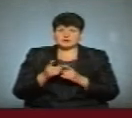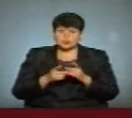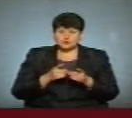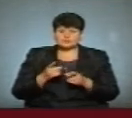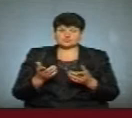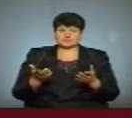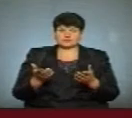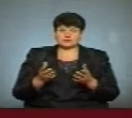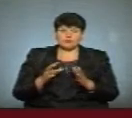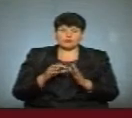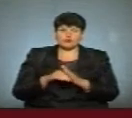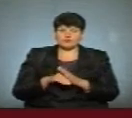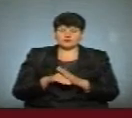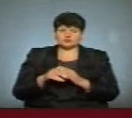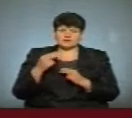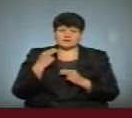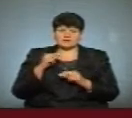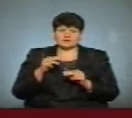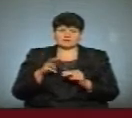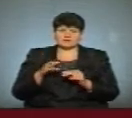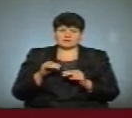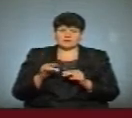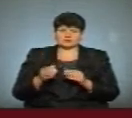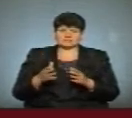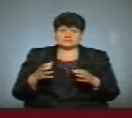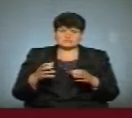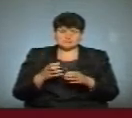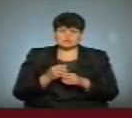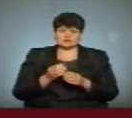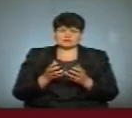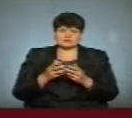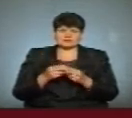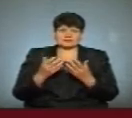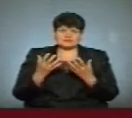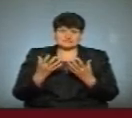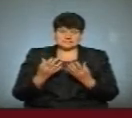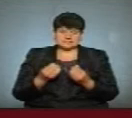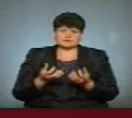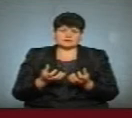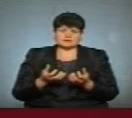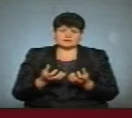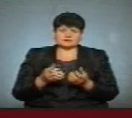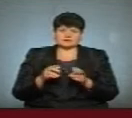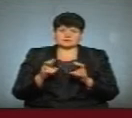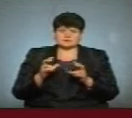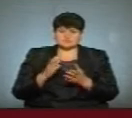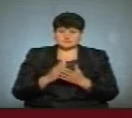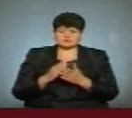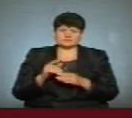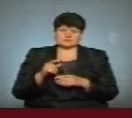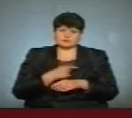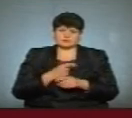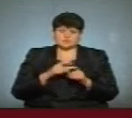і впроваджувати ефективні методи. Головне – зменшувати кількість днів, які утримують пацієнтів у стаціонарі,